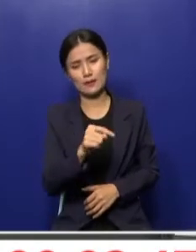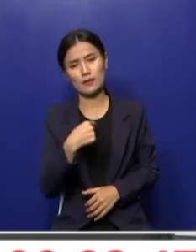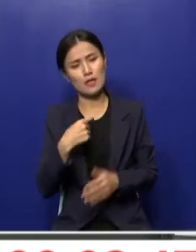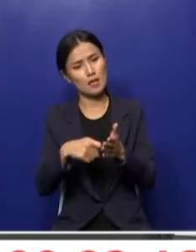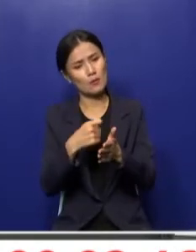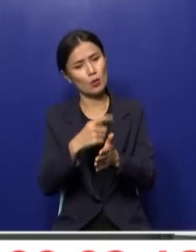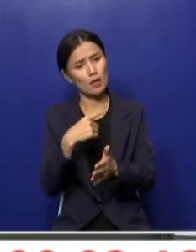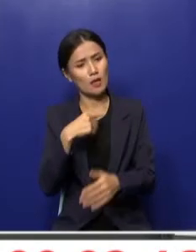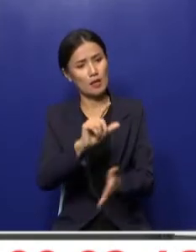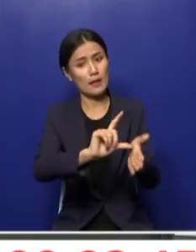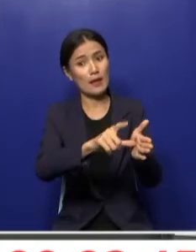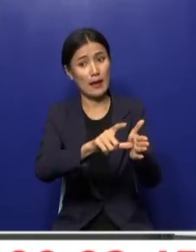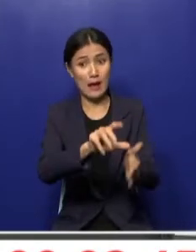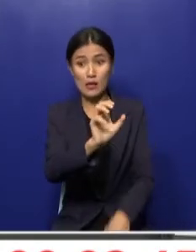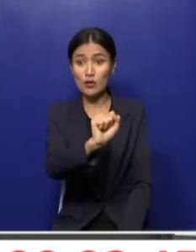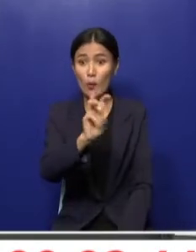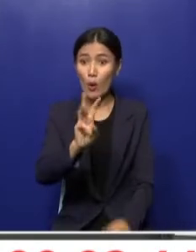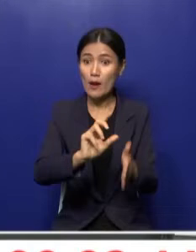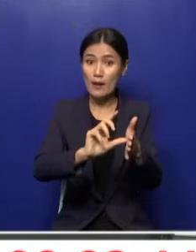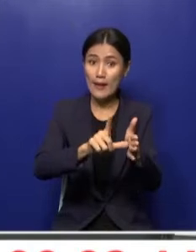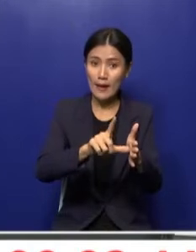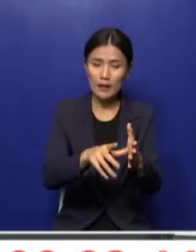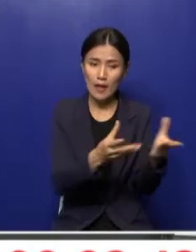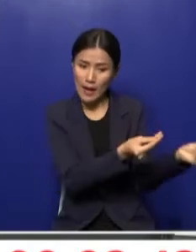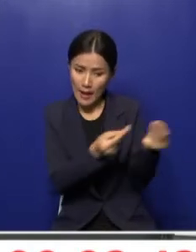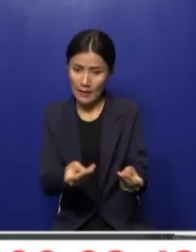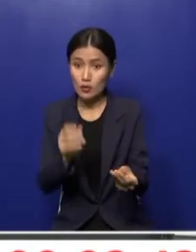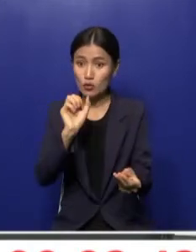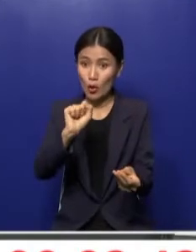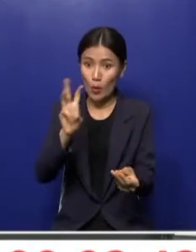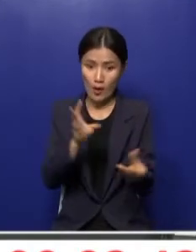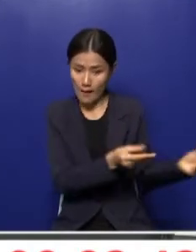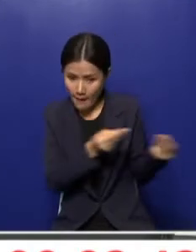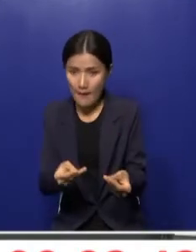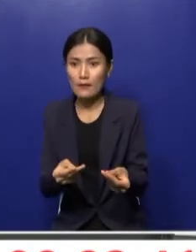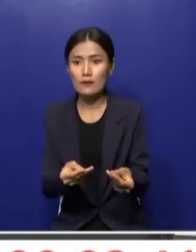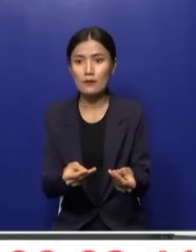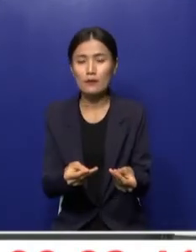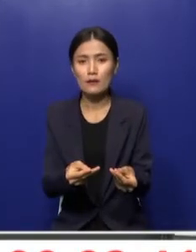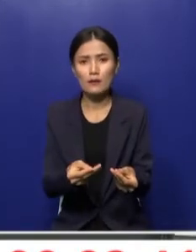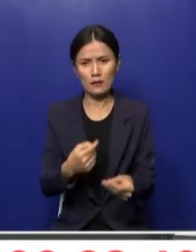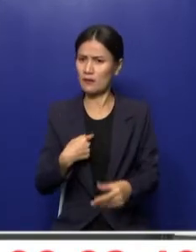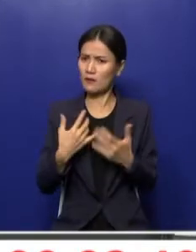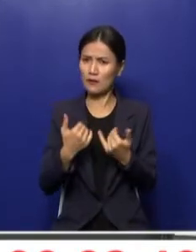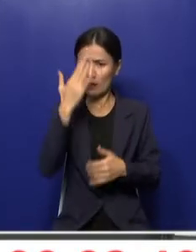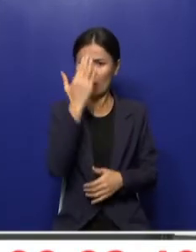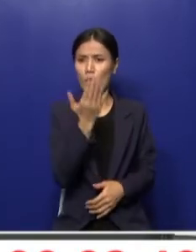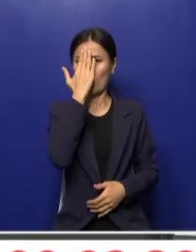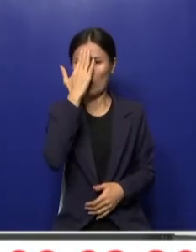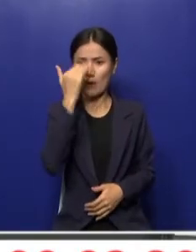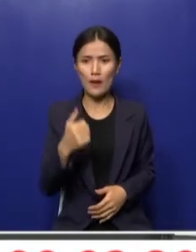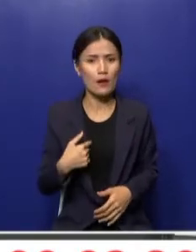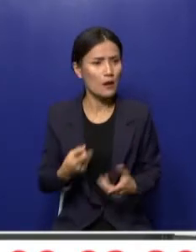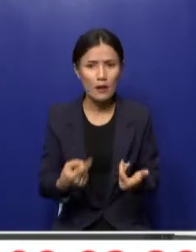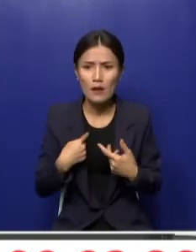ใดเลขาวุฒิสภาจึงส่งเรื่องเข้ามาวุฒิภาวะมาสร้างปัญหาให้กับผู้ที่พาในการคัดเลือกเพราะมันเป็น